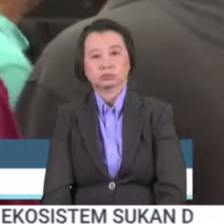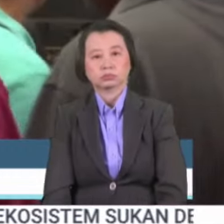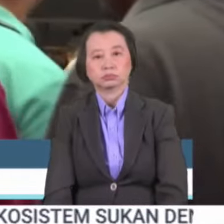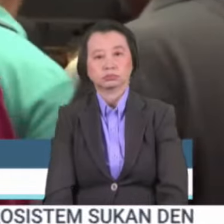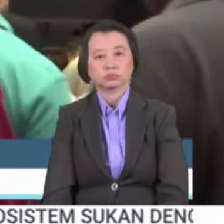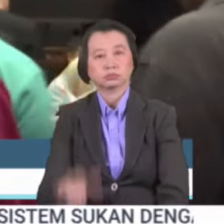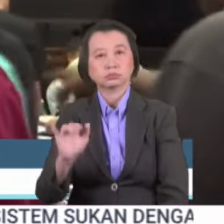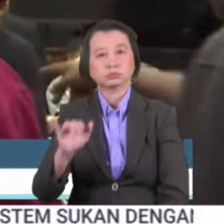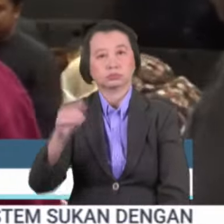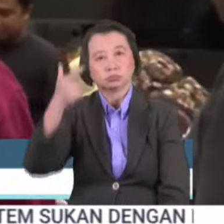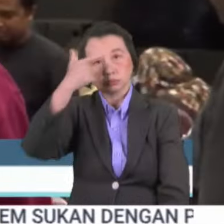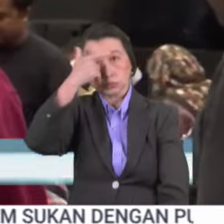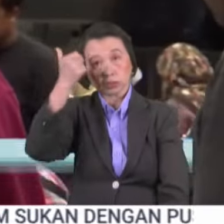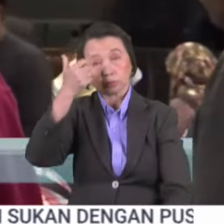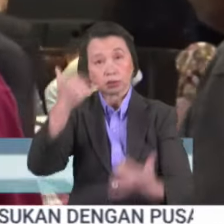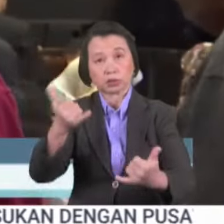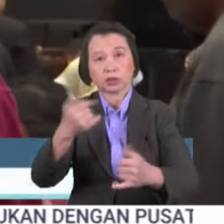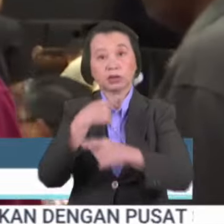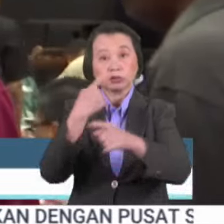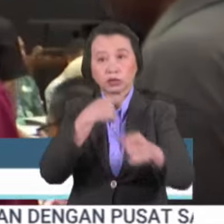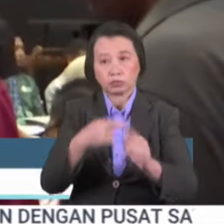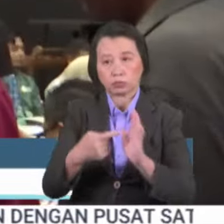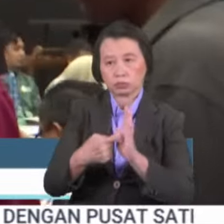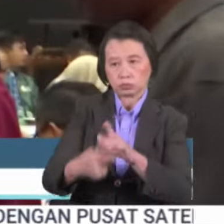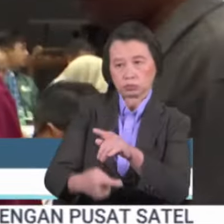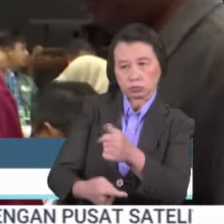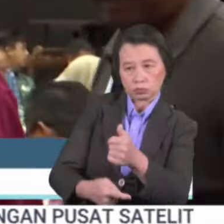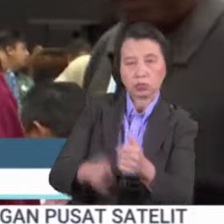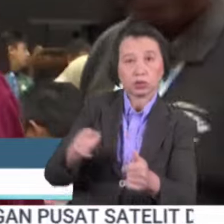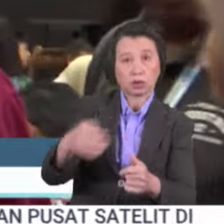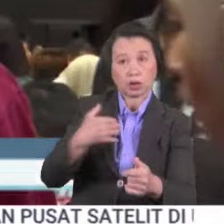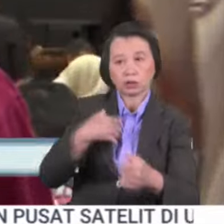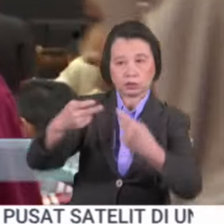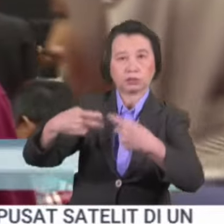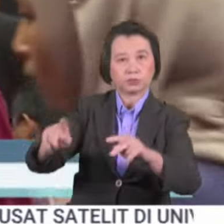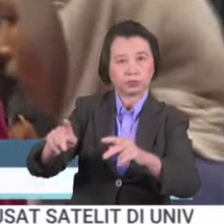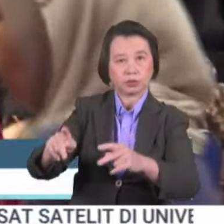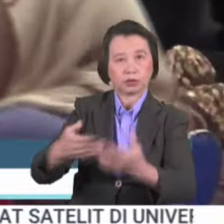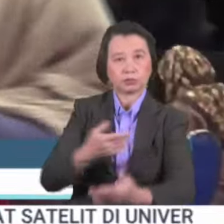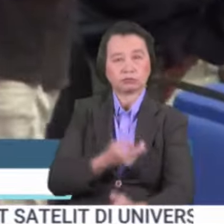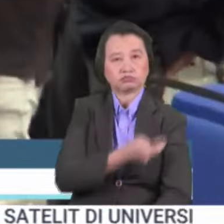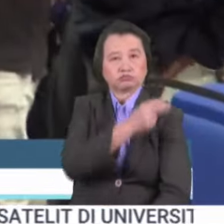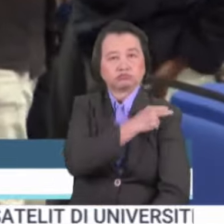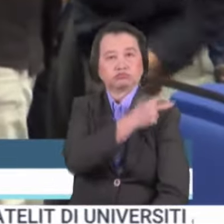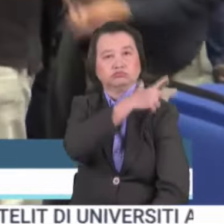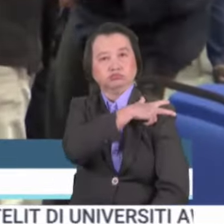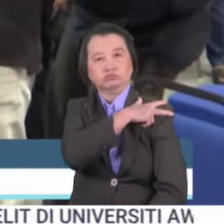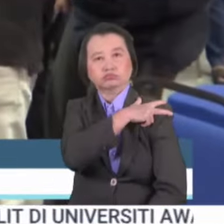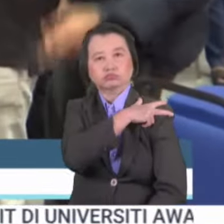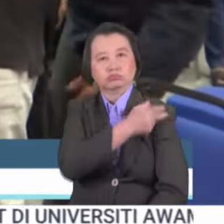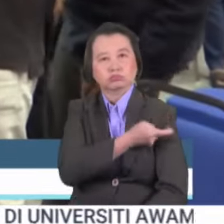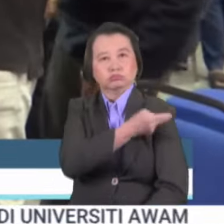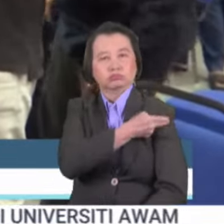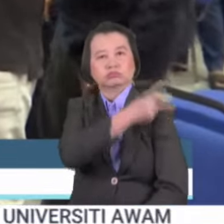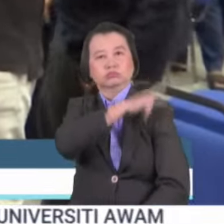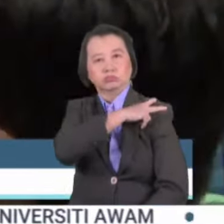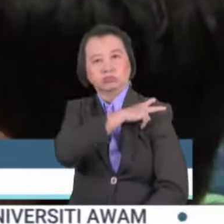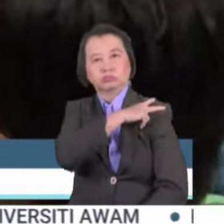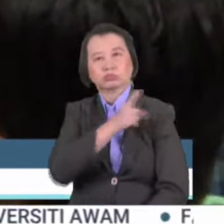Ya, sebab sekarang siapa perform dia yang ada peluang nak naik pangkat lah. Dan